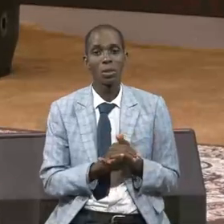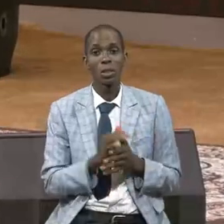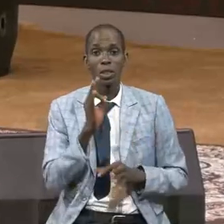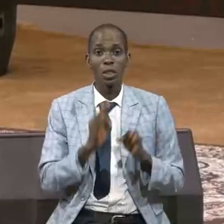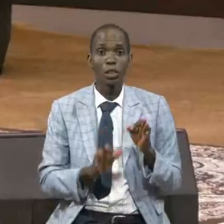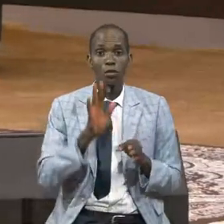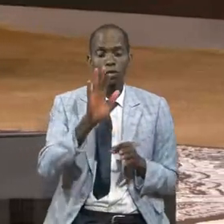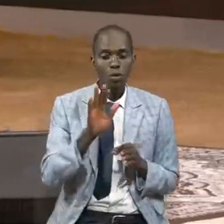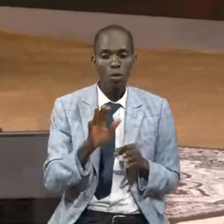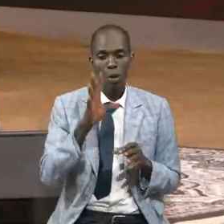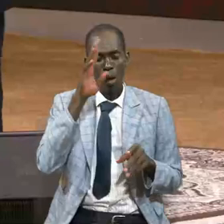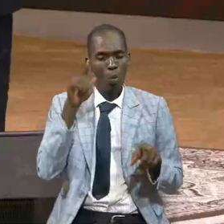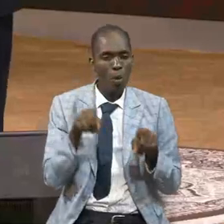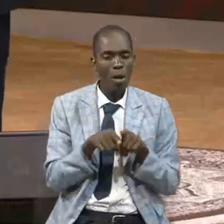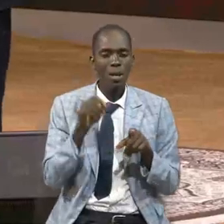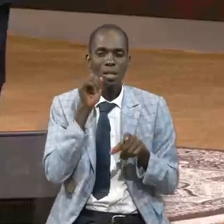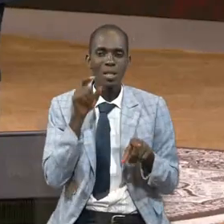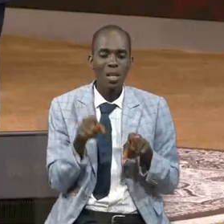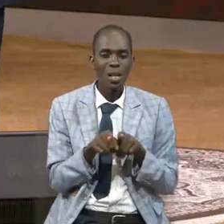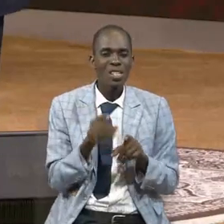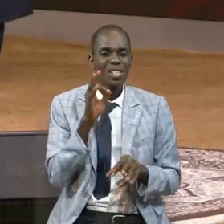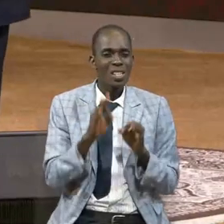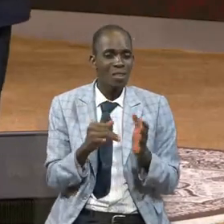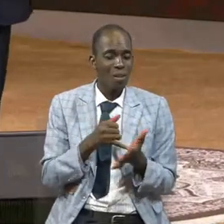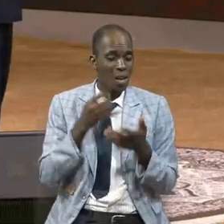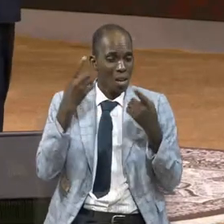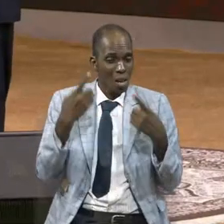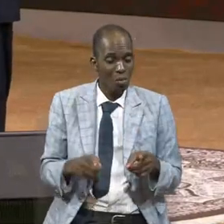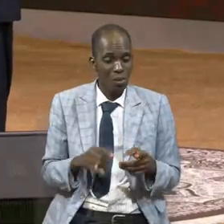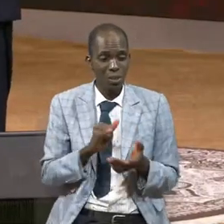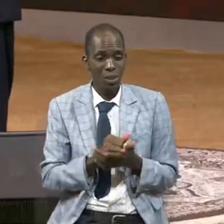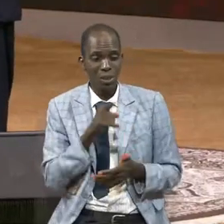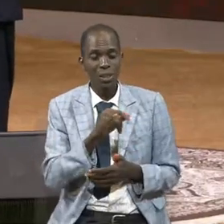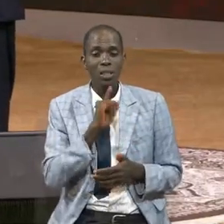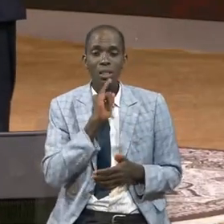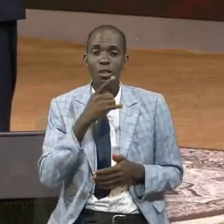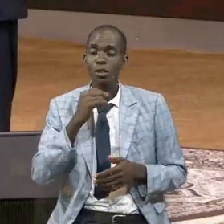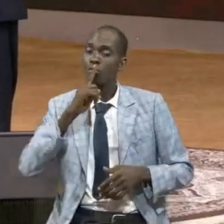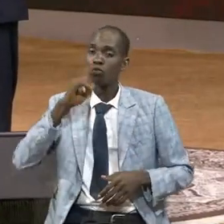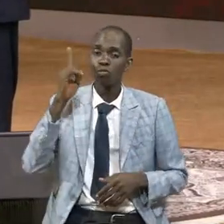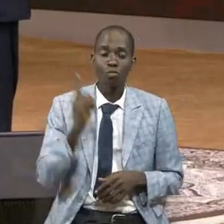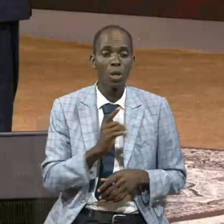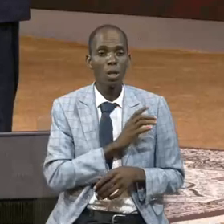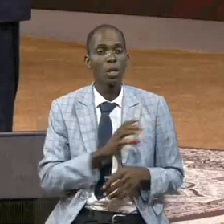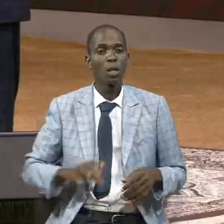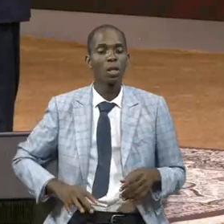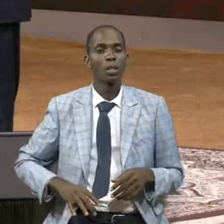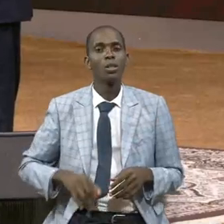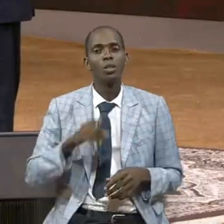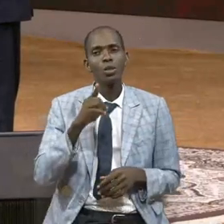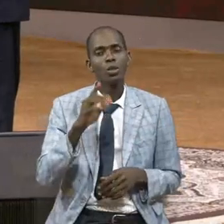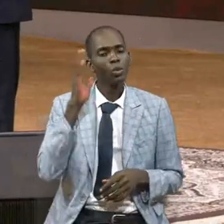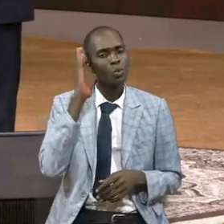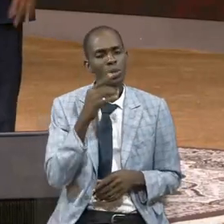si votre frère, votre soeur, si c'est arrivé que votre frère est le Christ, vous allez